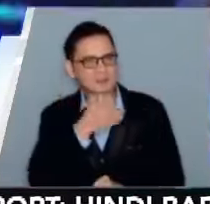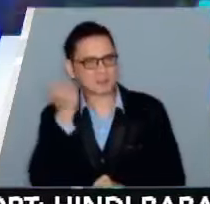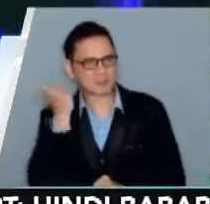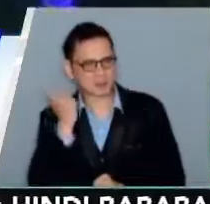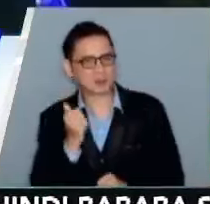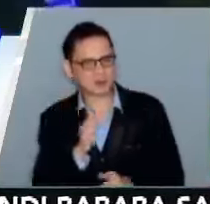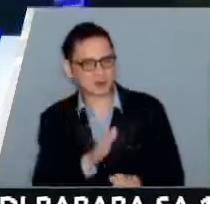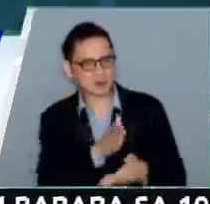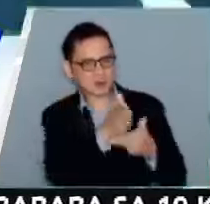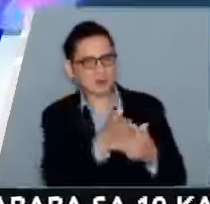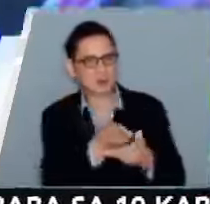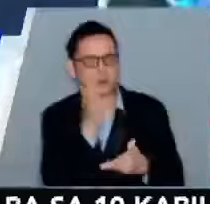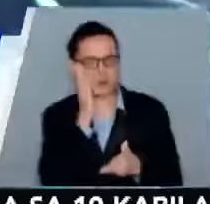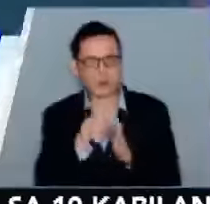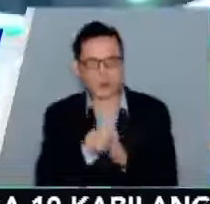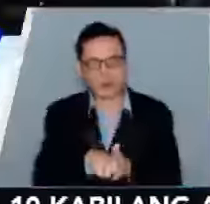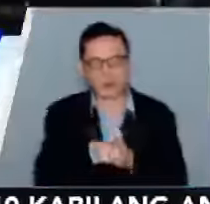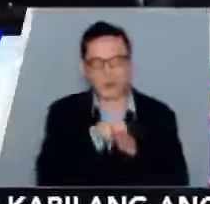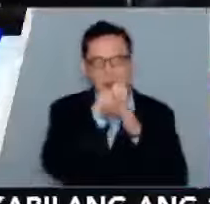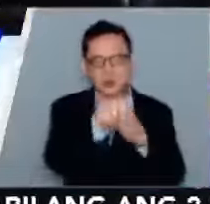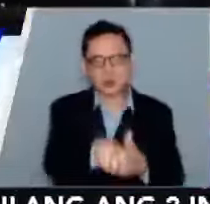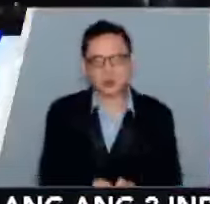rides.